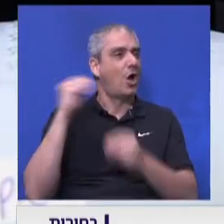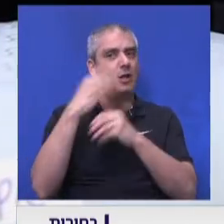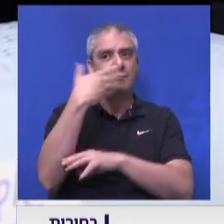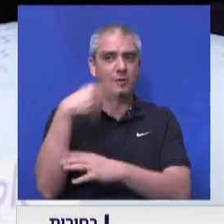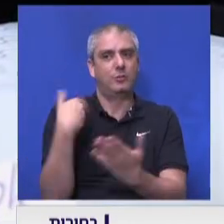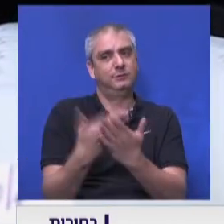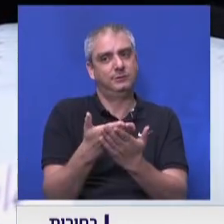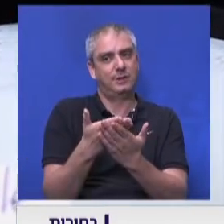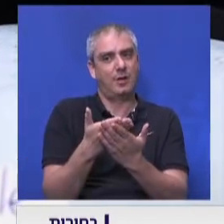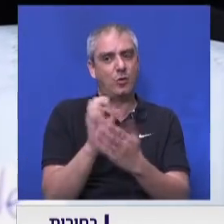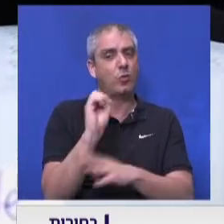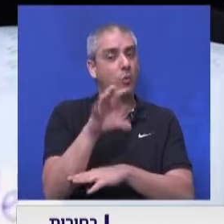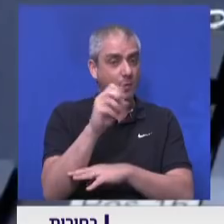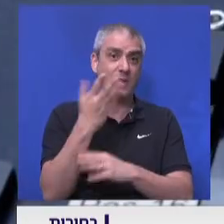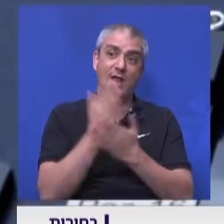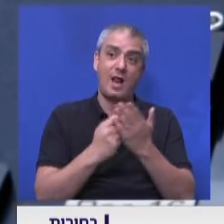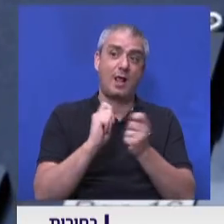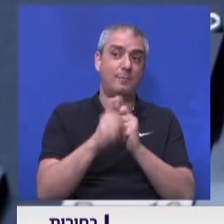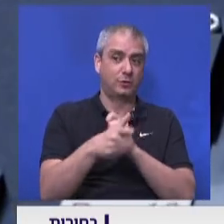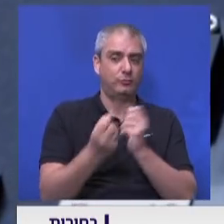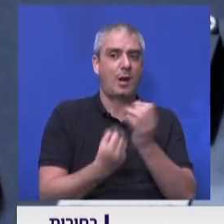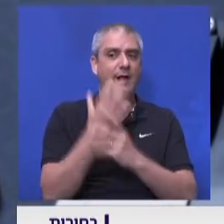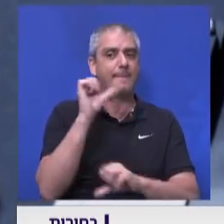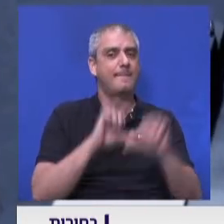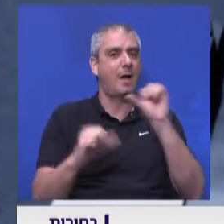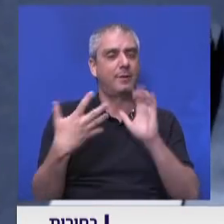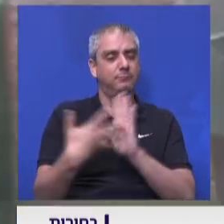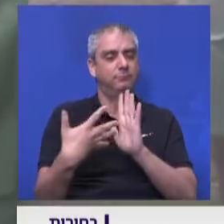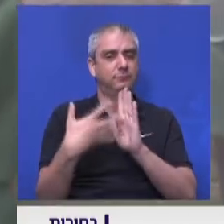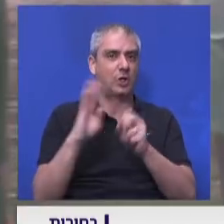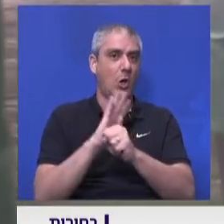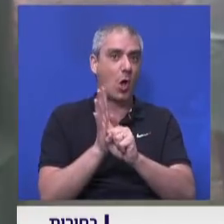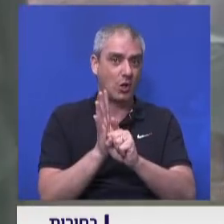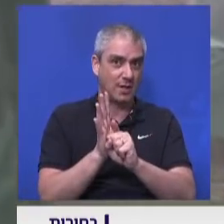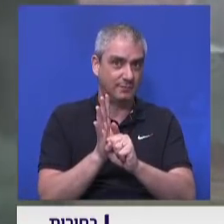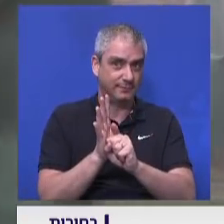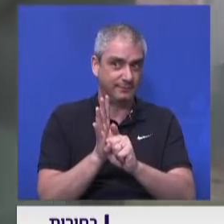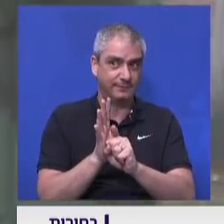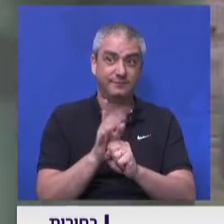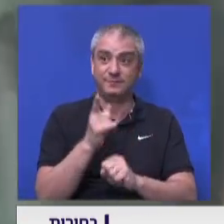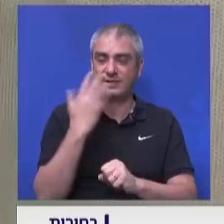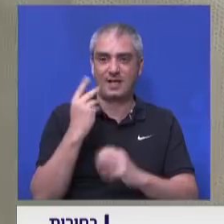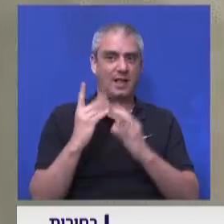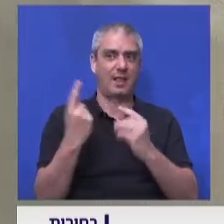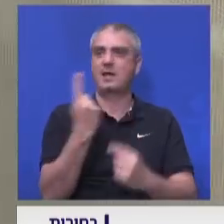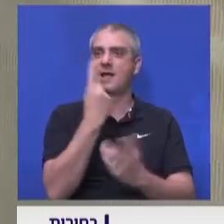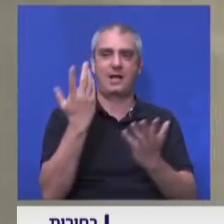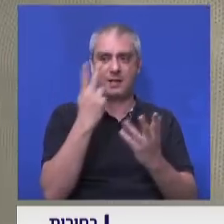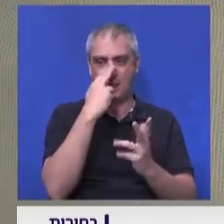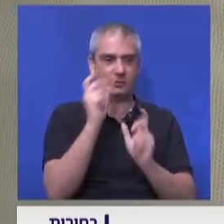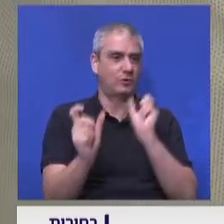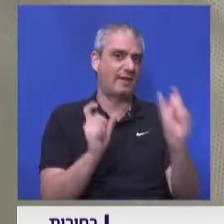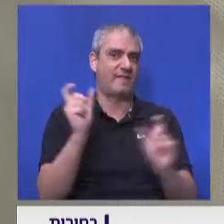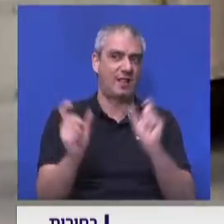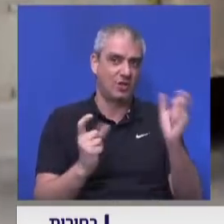בתרומות וחלק בתשלום להקים מעבדות לבדיקת קורונה. זה היה אז האמצעי היחיד לנסות ולהתגונן.